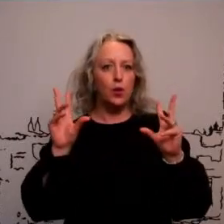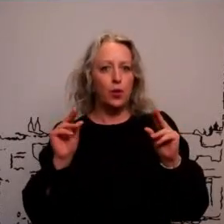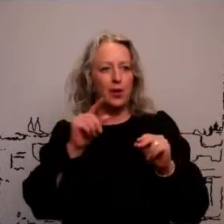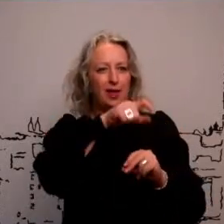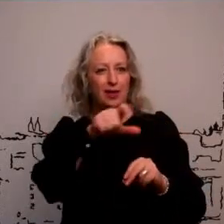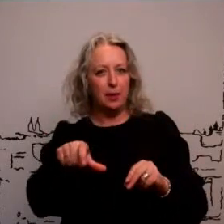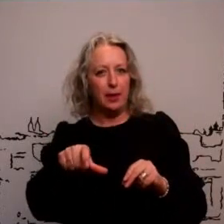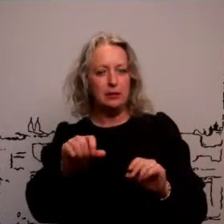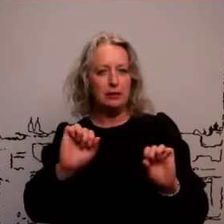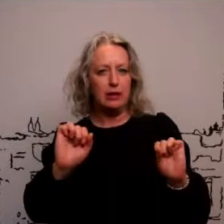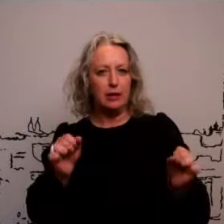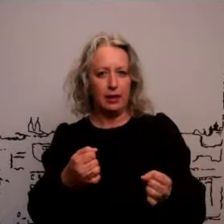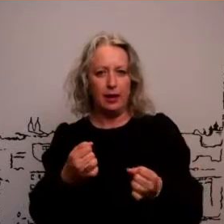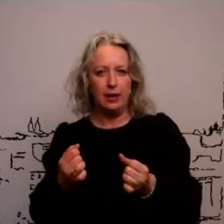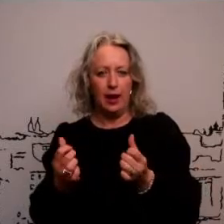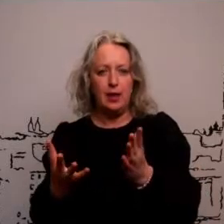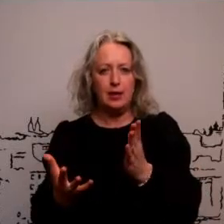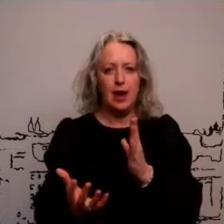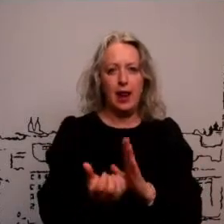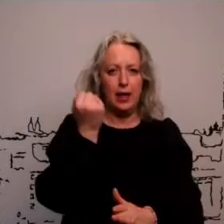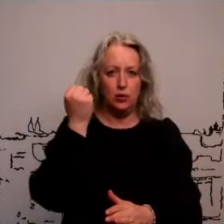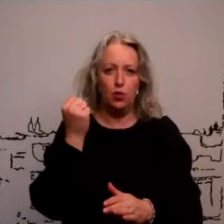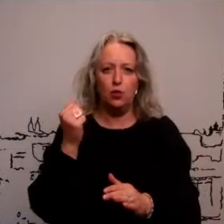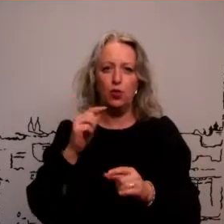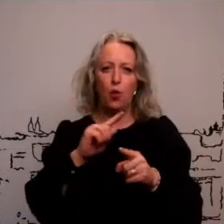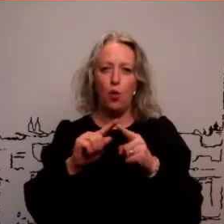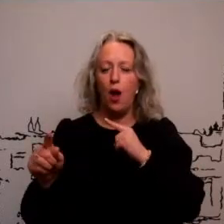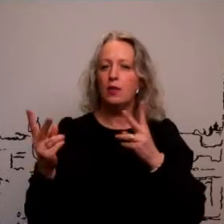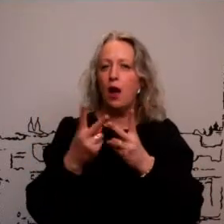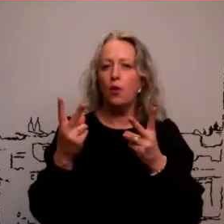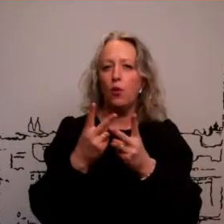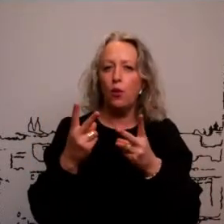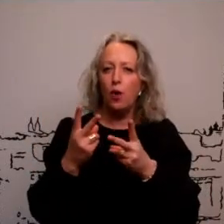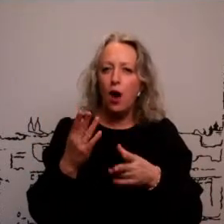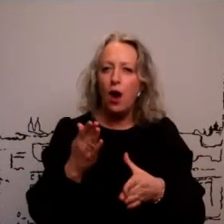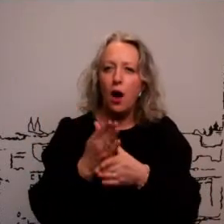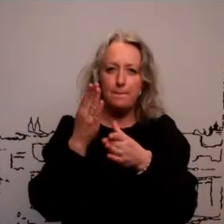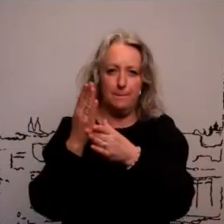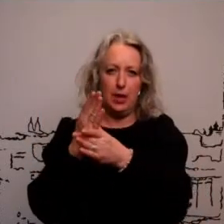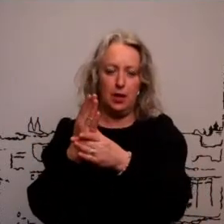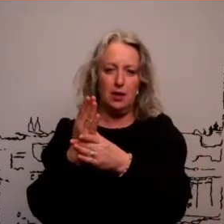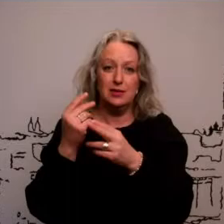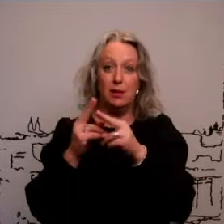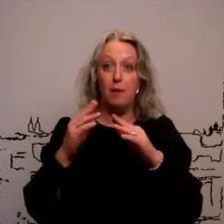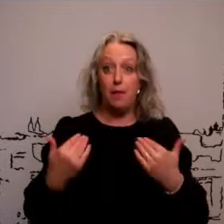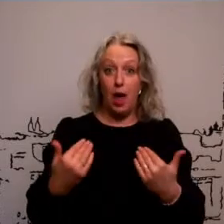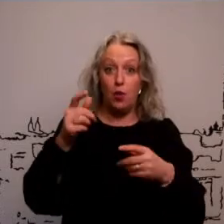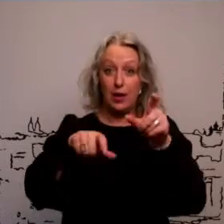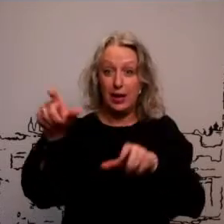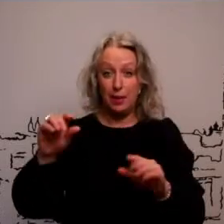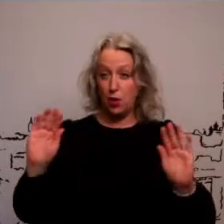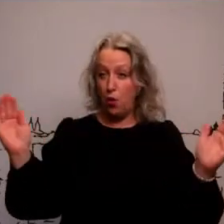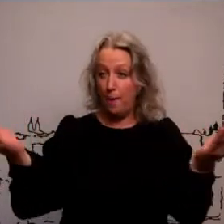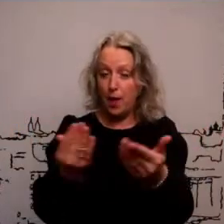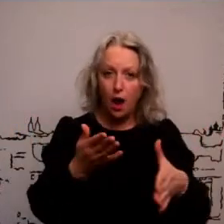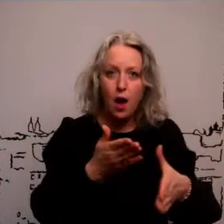on kiirelt leidnud oma tee nagu abistajateni, sest et praegu on nende ümber tohutult palju abistajaid. Ja see on